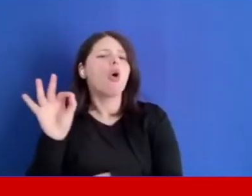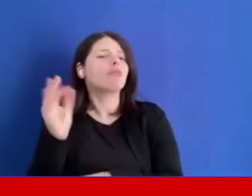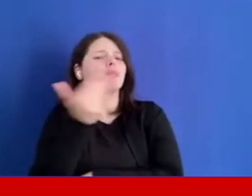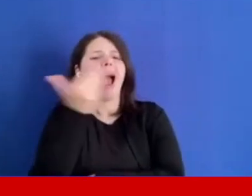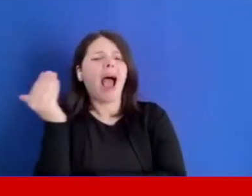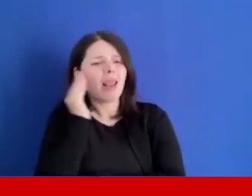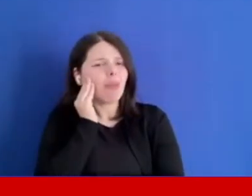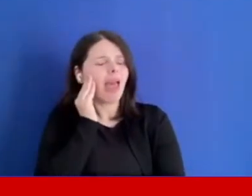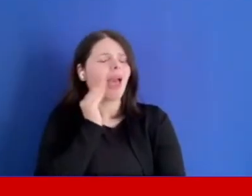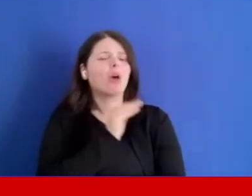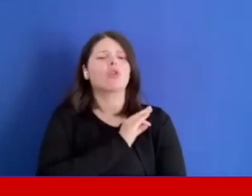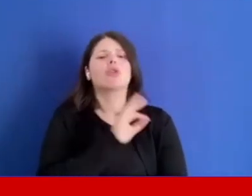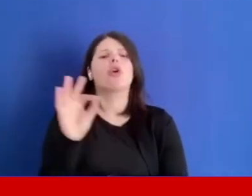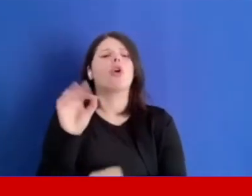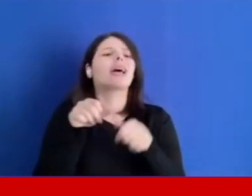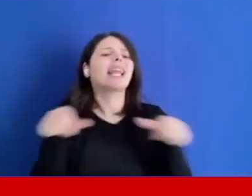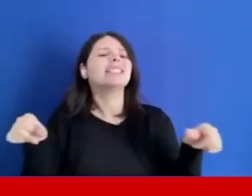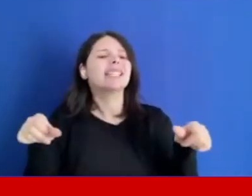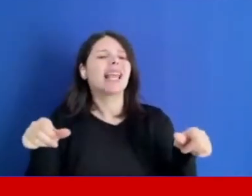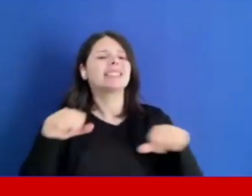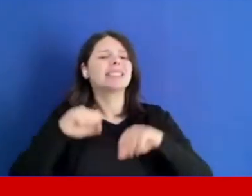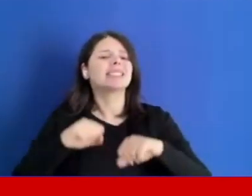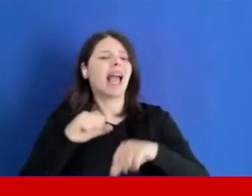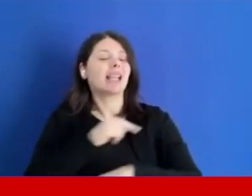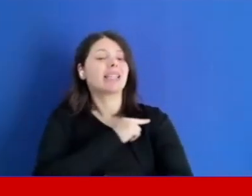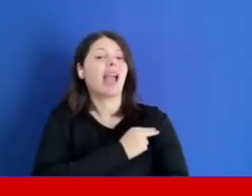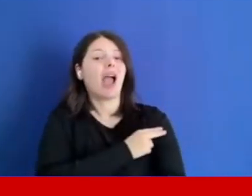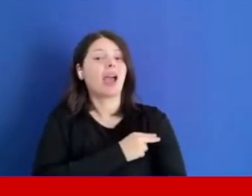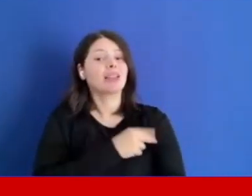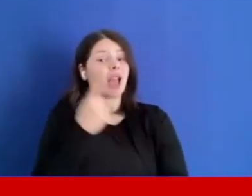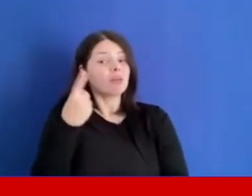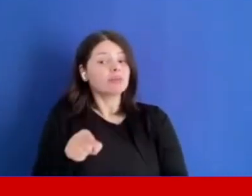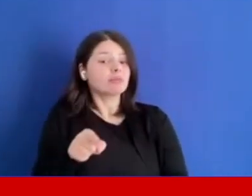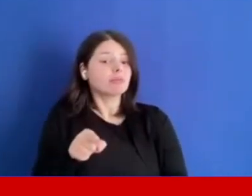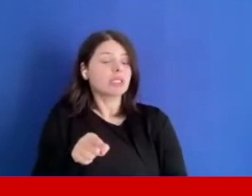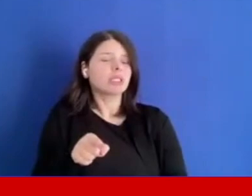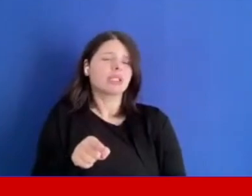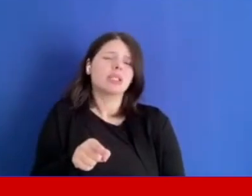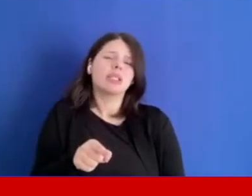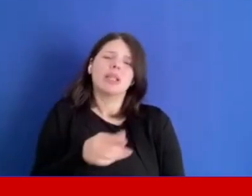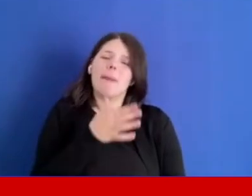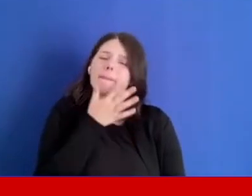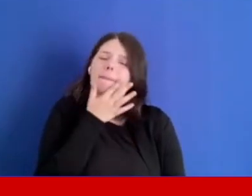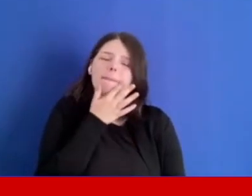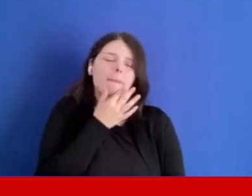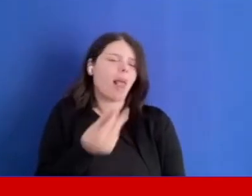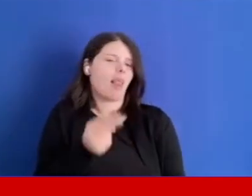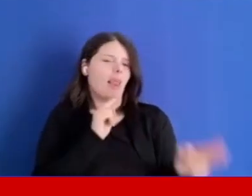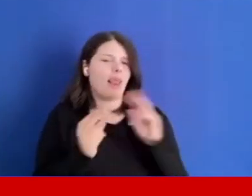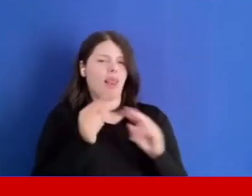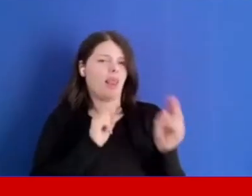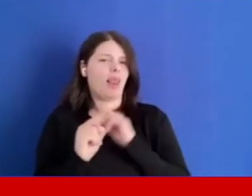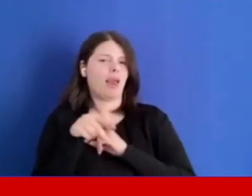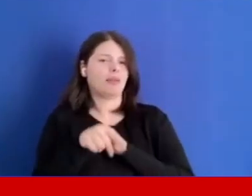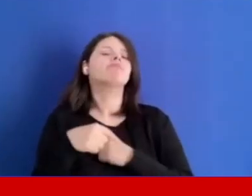residenza sanitaria. E quindi questo sono le cose più belle ed è le cose in cui